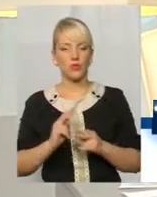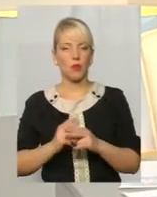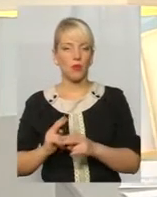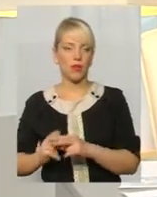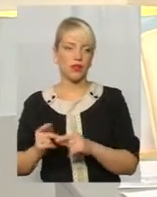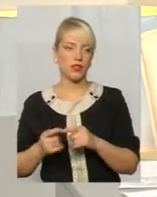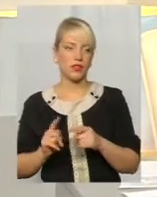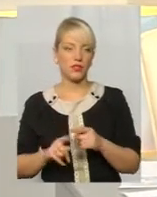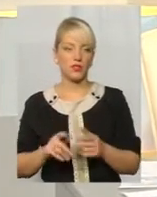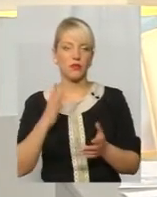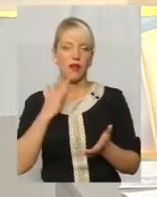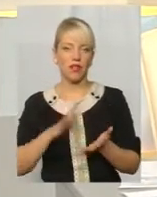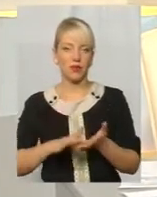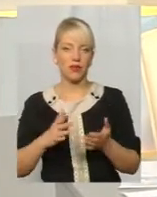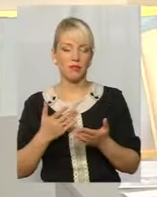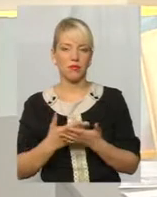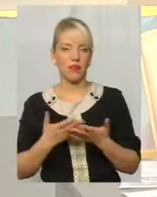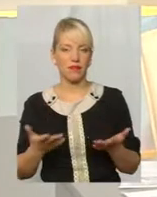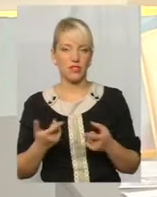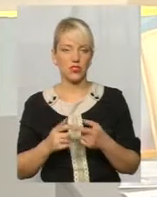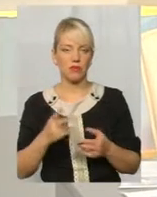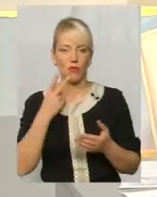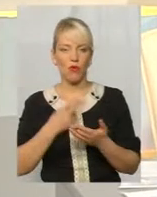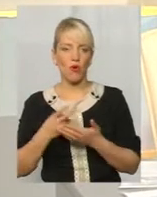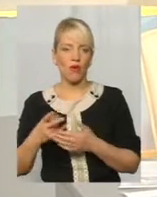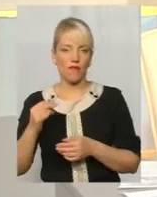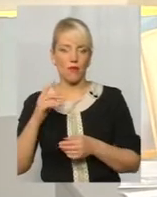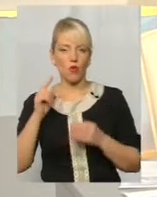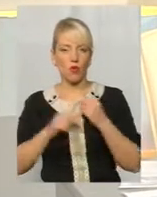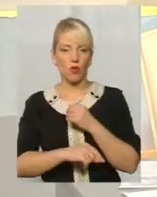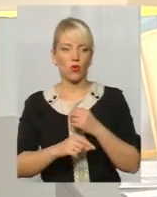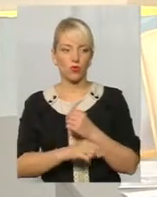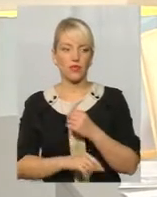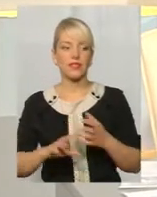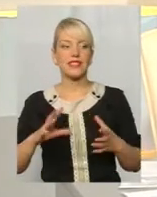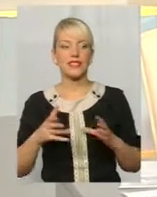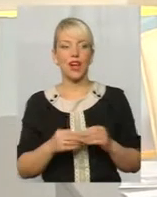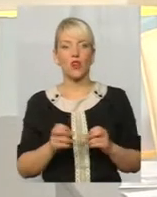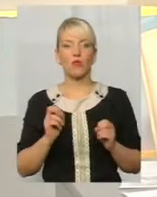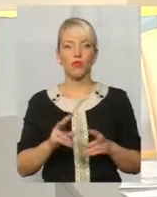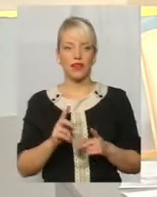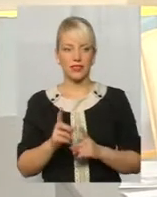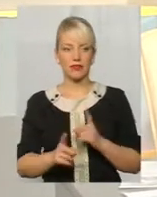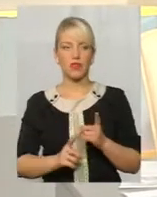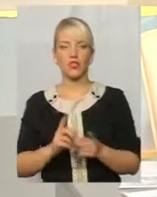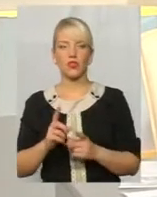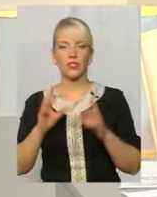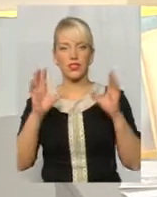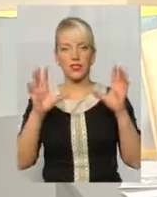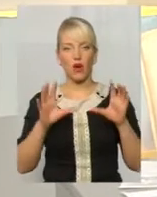запобігати цим ганебним явищам, проявам корупції, загалом, як змінилося законодавство у